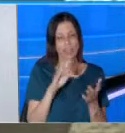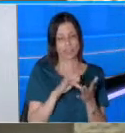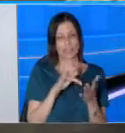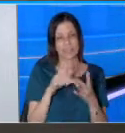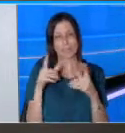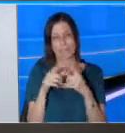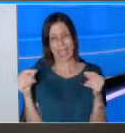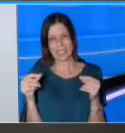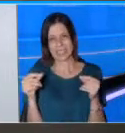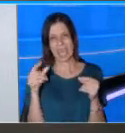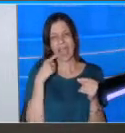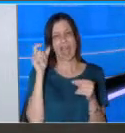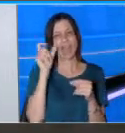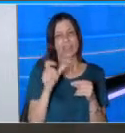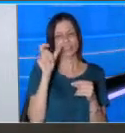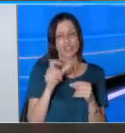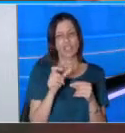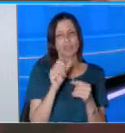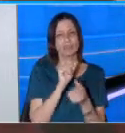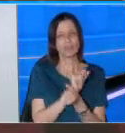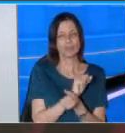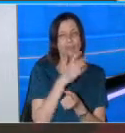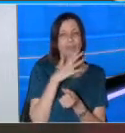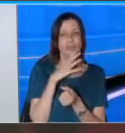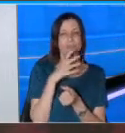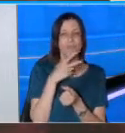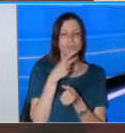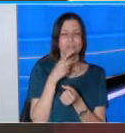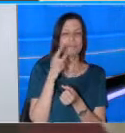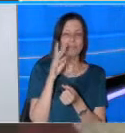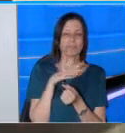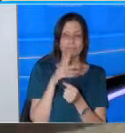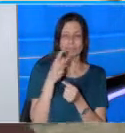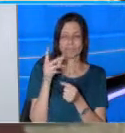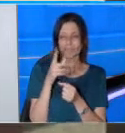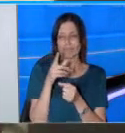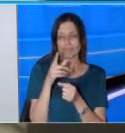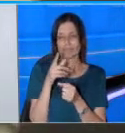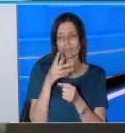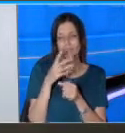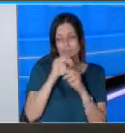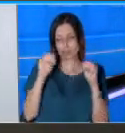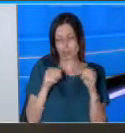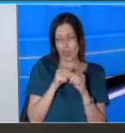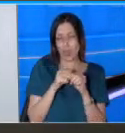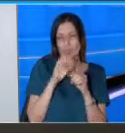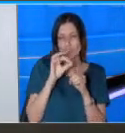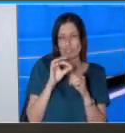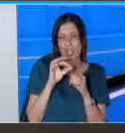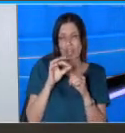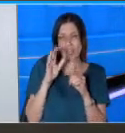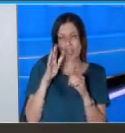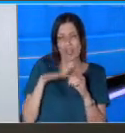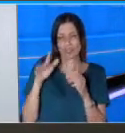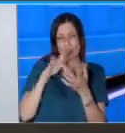של האנשים השבועים, גם של אברה מנגיסטו ואישם סייד שנמצאים שם, הם אומרות, הדבר היחיד